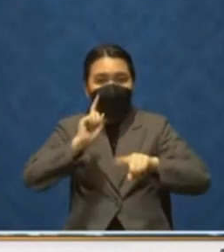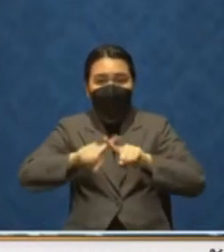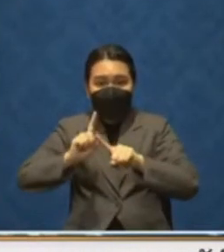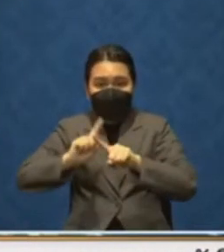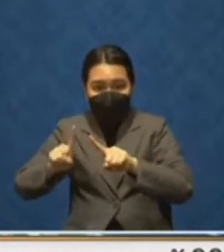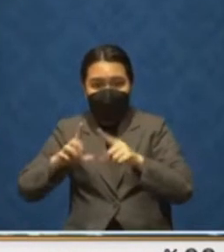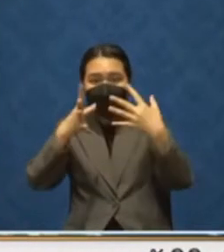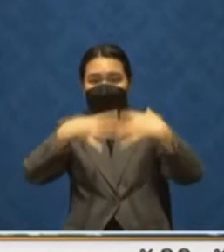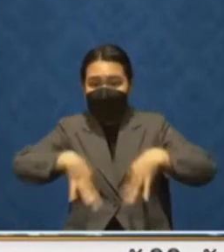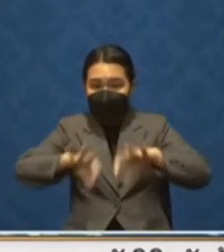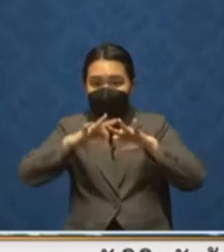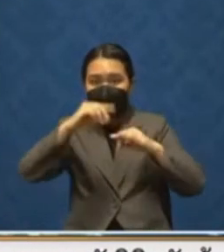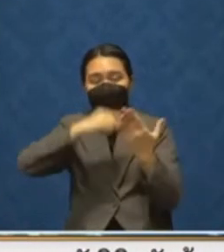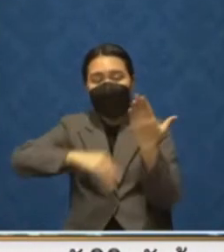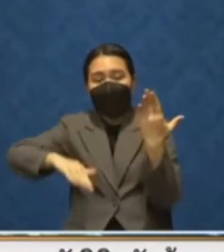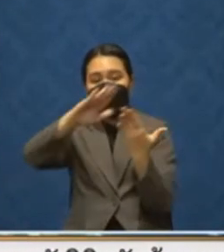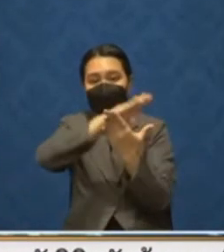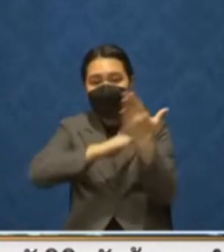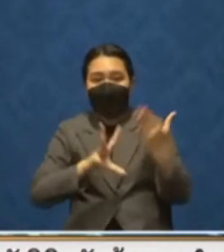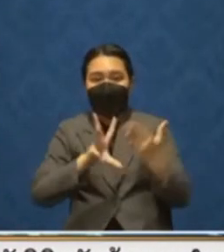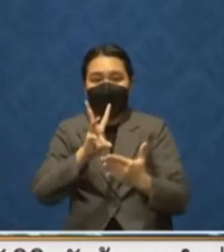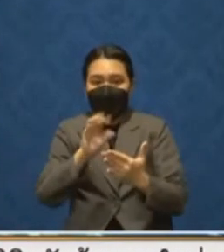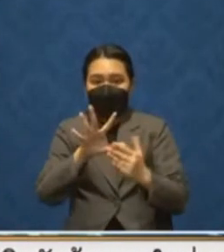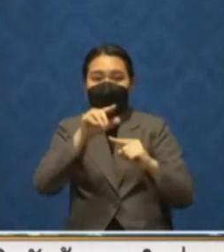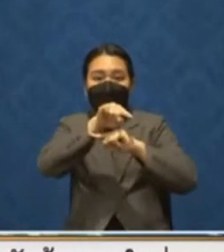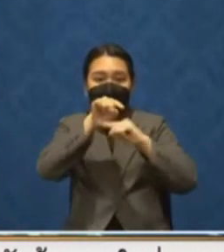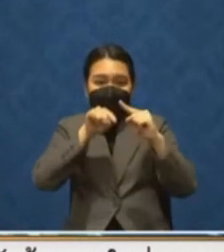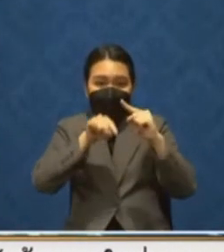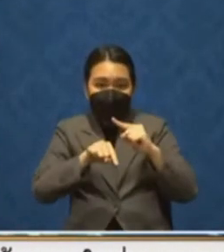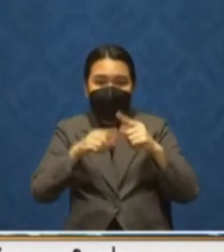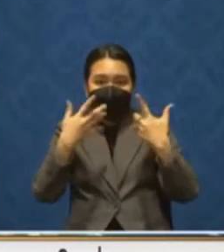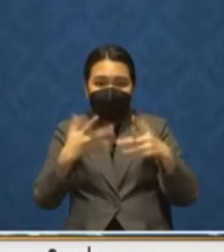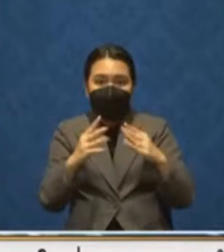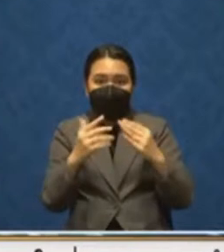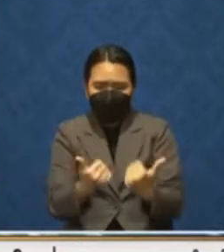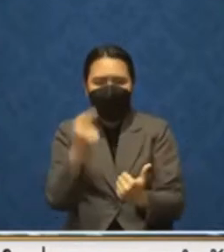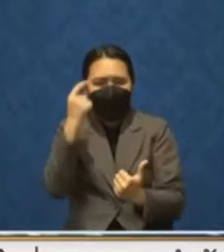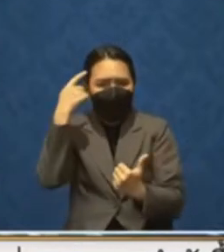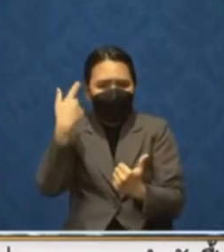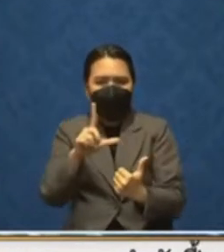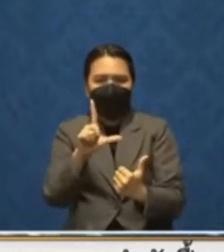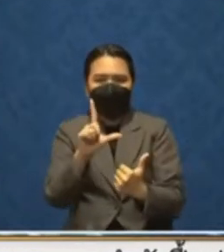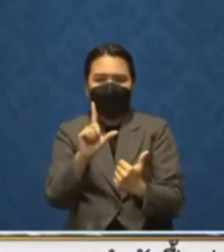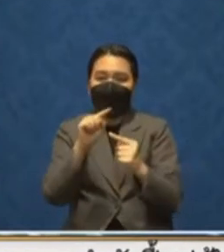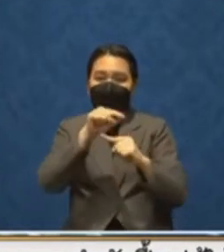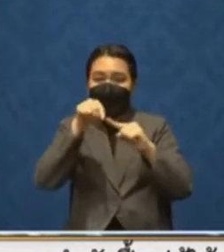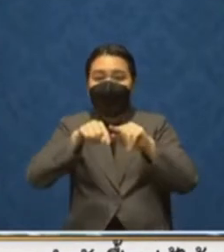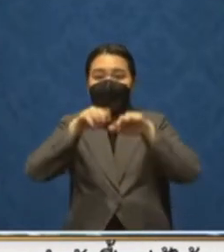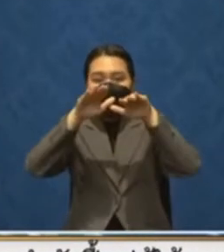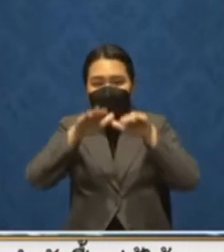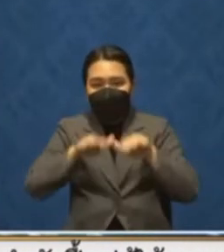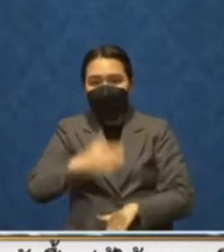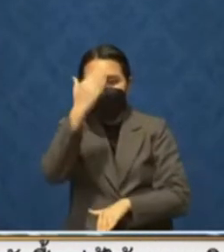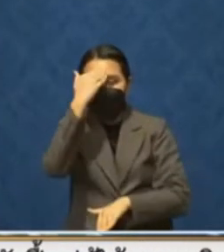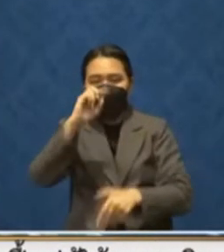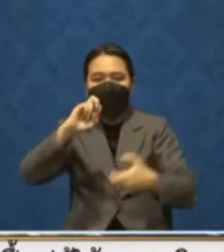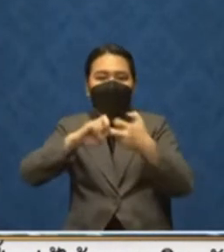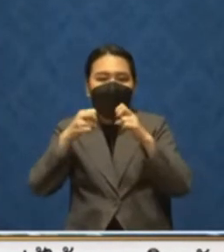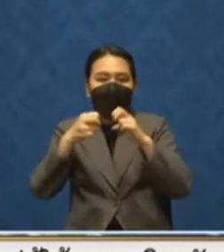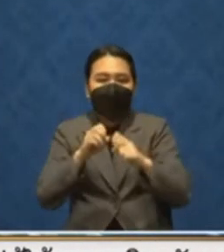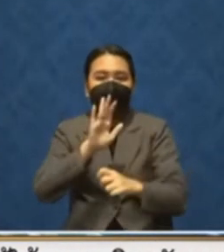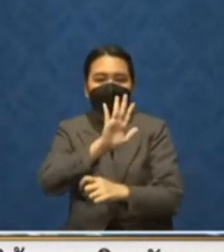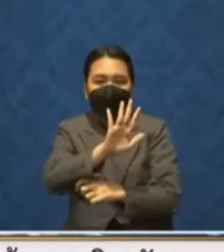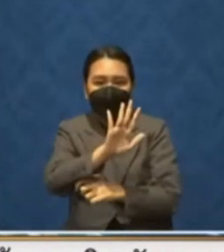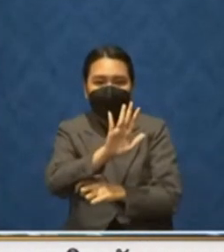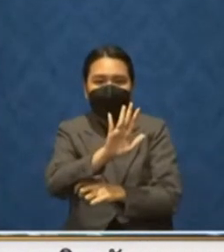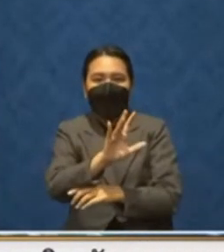ในประเทศ 65เปอร์เซ็นต์ตีก็รู้ว่าตอนนี้มันลดลง 20กว่าเปอร์เซ็นต์เพราะมันมีกรณีปัญหาอนุญาโตตุลาการระหว่างเชฟร่อนกับ